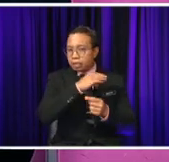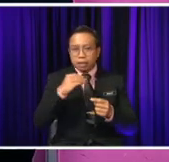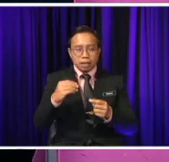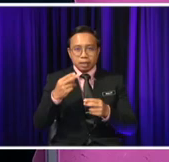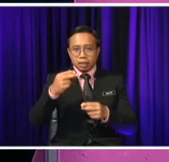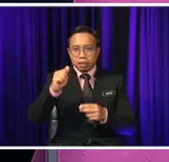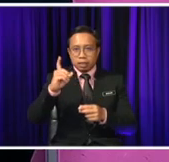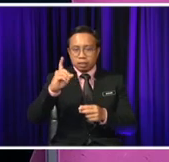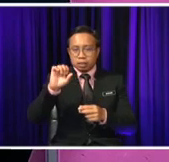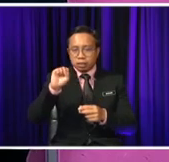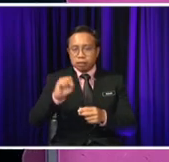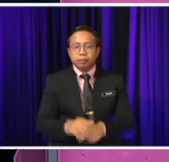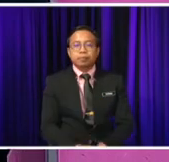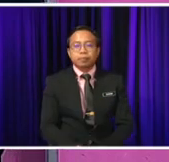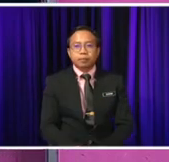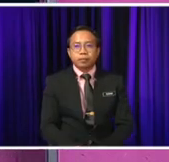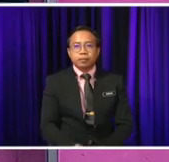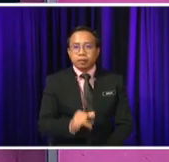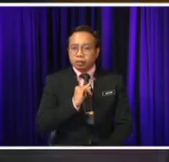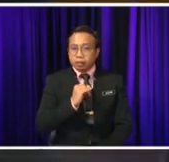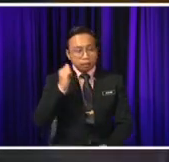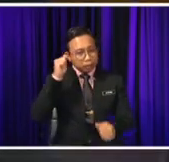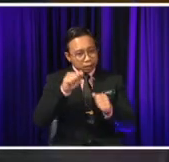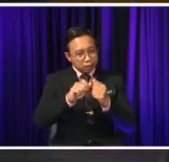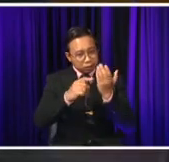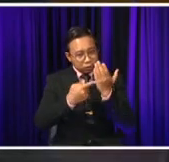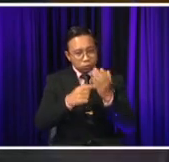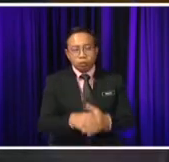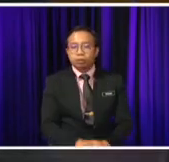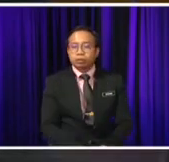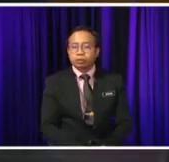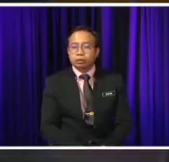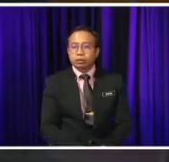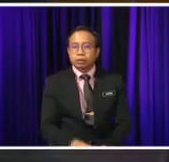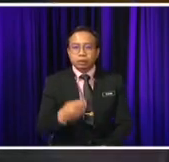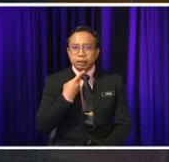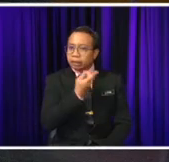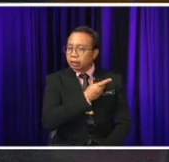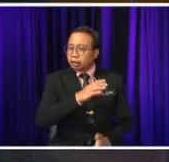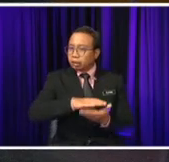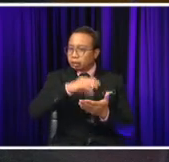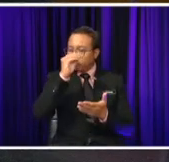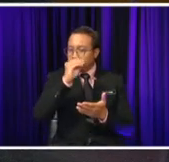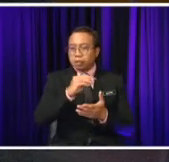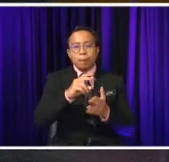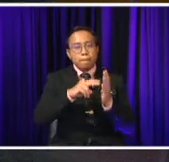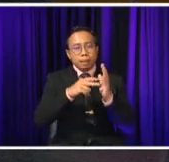ah jadi jelas jadi saya jadi berkaitan yang kita belajar yang pertama